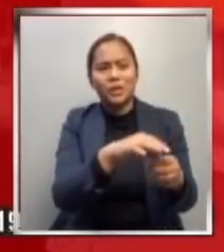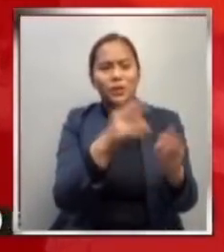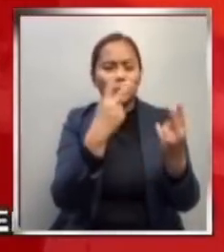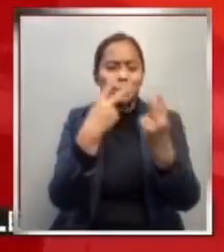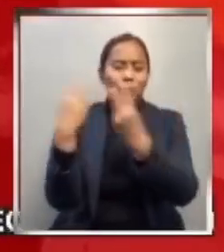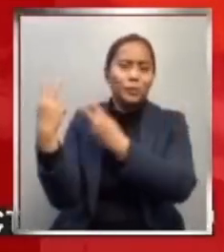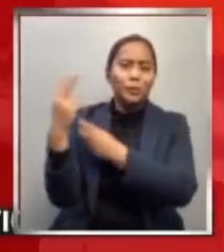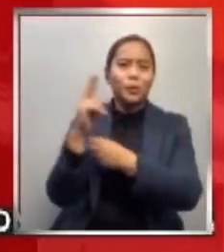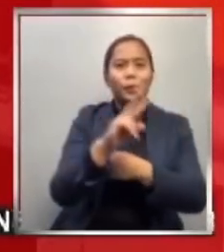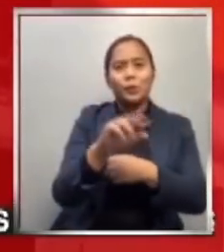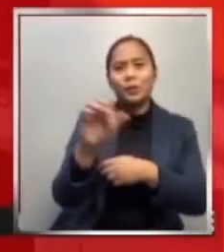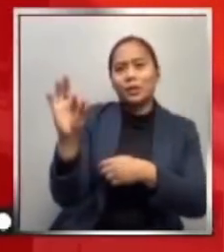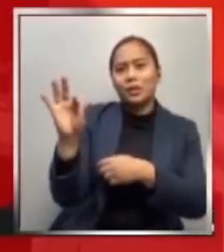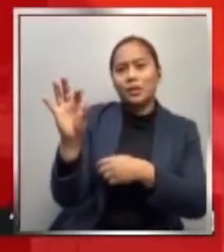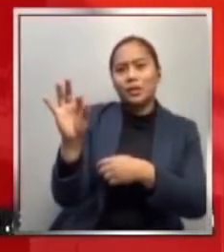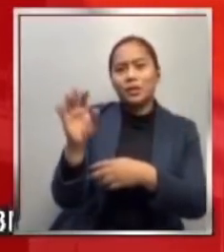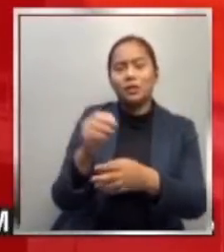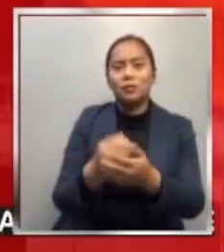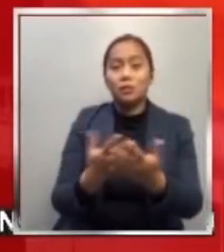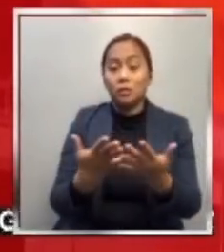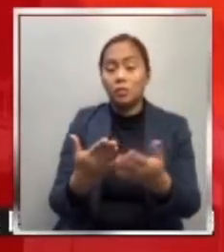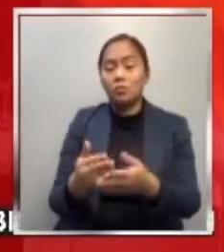yung sistema dyan?